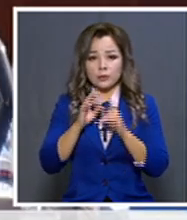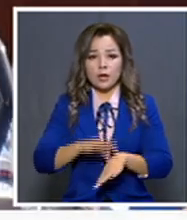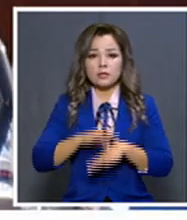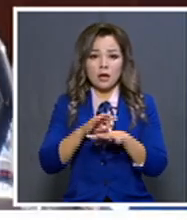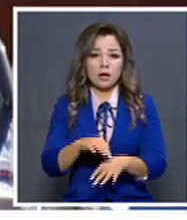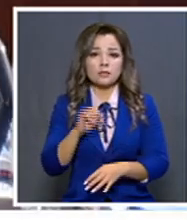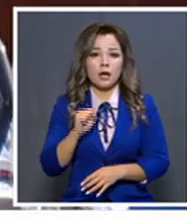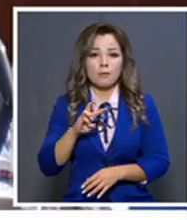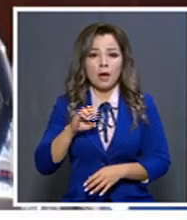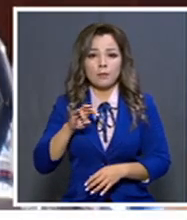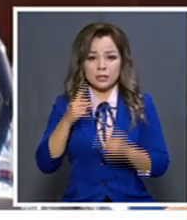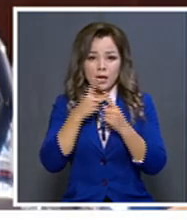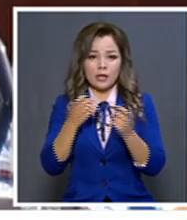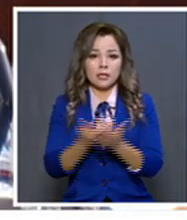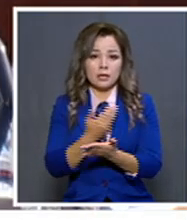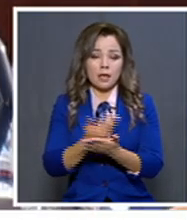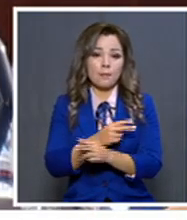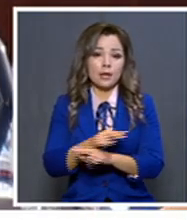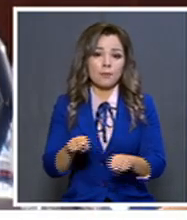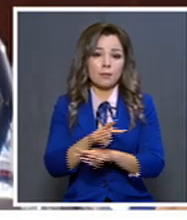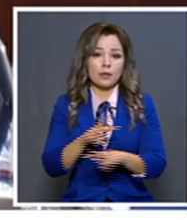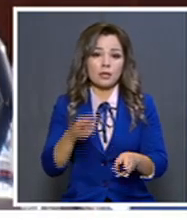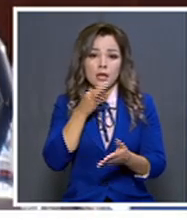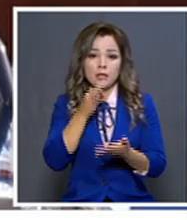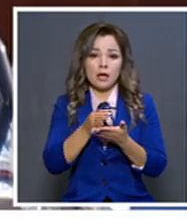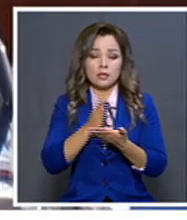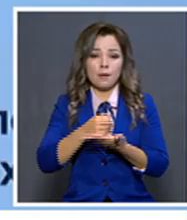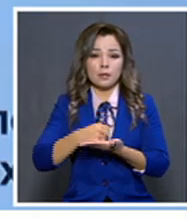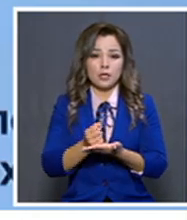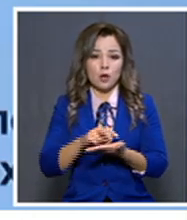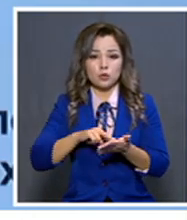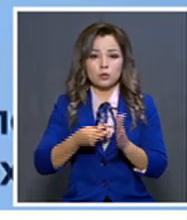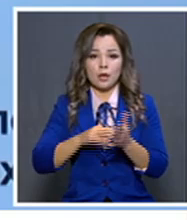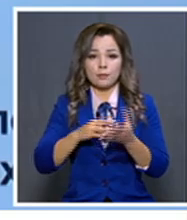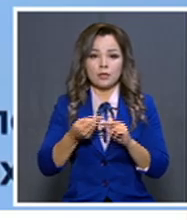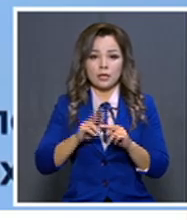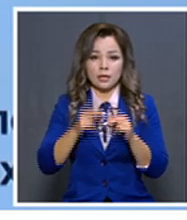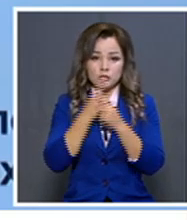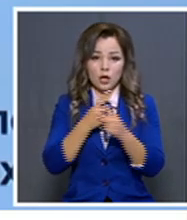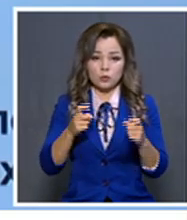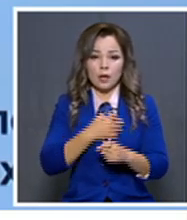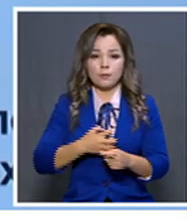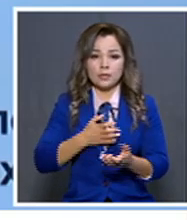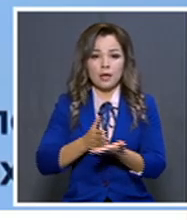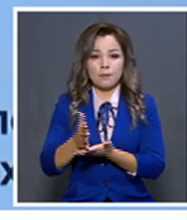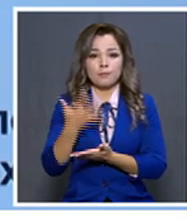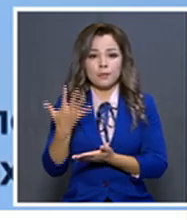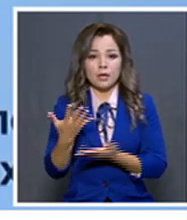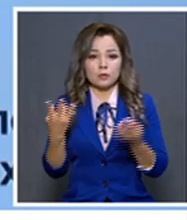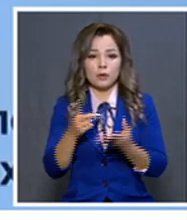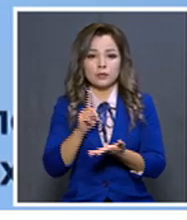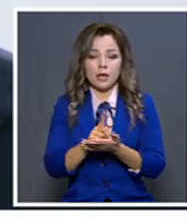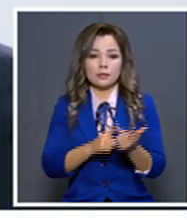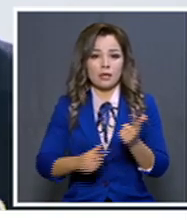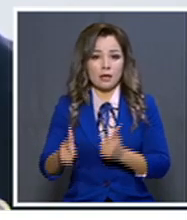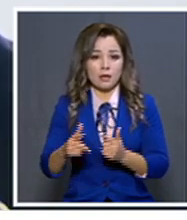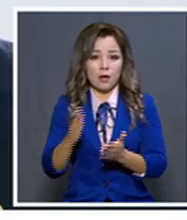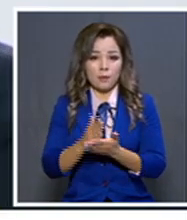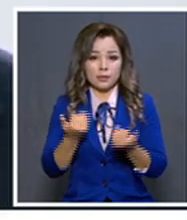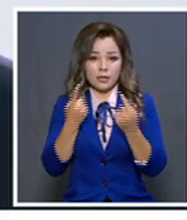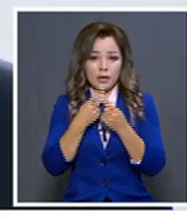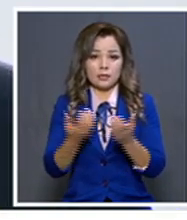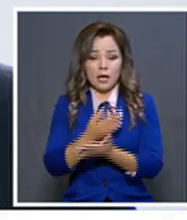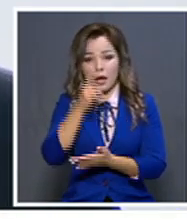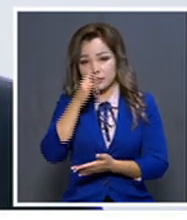Мамин осылай деді. Премьер-министрдің сөзінше бекітілген жоспар жолдаудағы негізгі 5 бағыт бойынша дайындалды. Атап